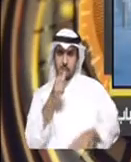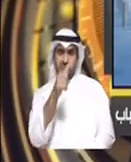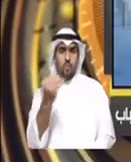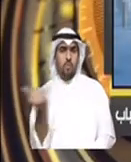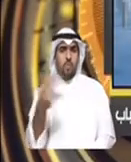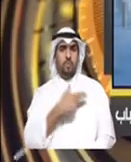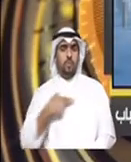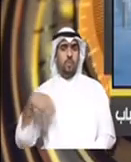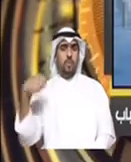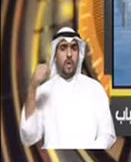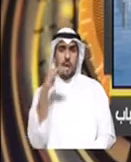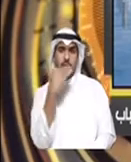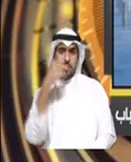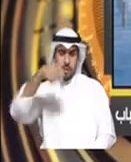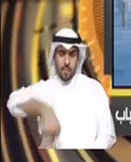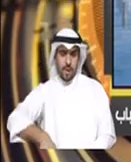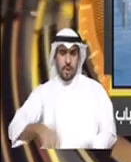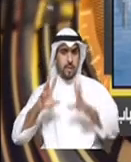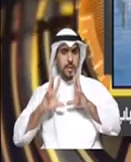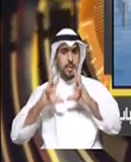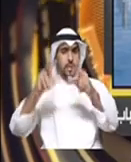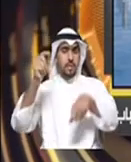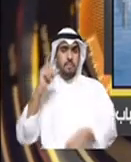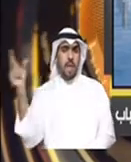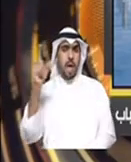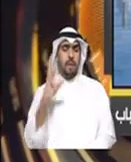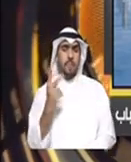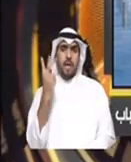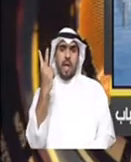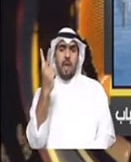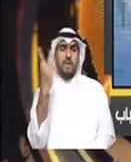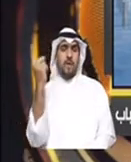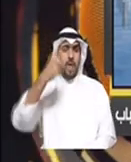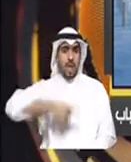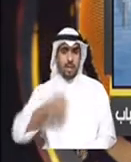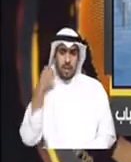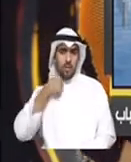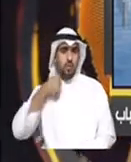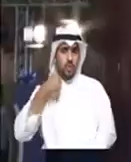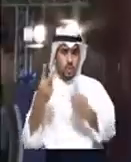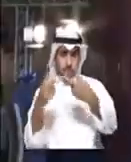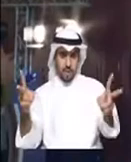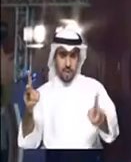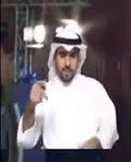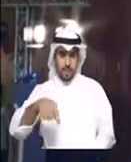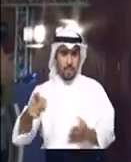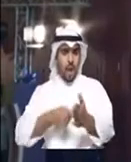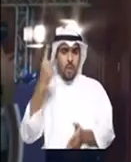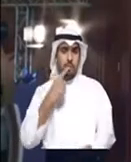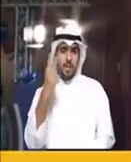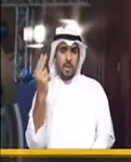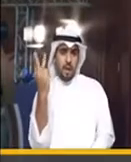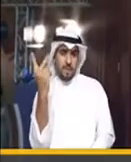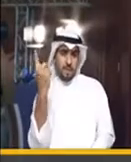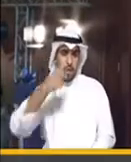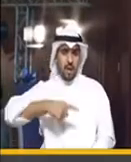وزارة الدولة لشؤون الشباب تأسست في عام 2013. منذ تأسيس وزارة الدولة لشؤون الشباب كنا نشوف